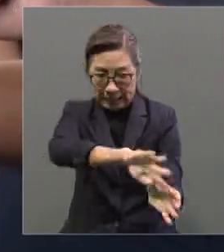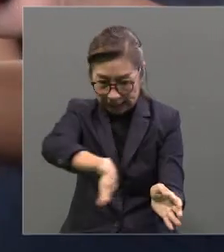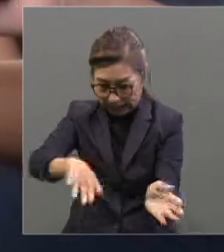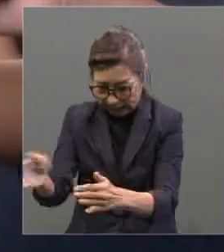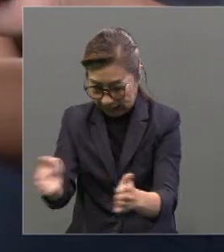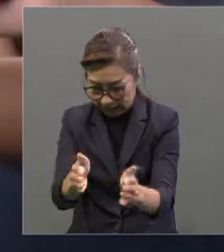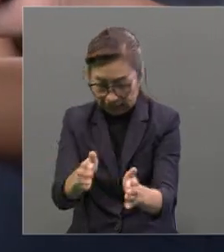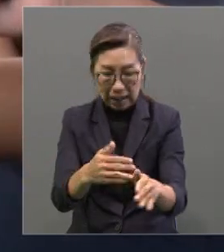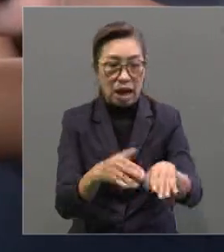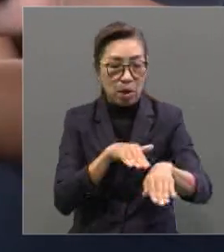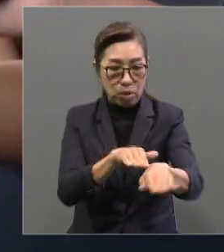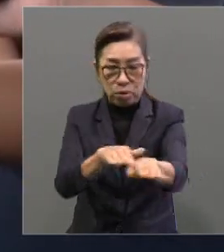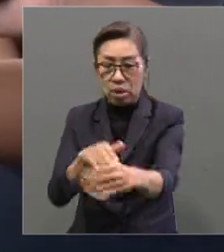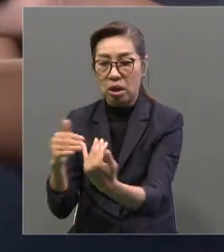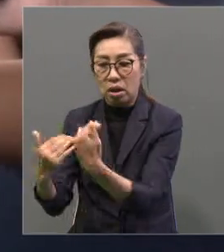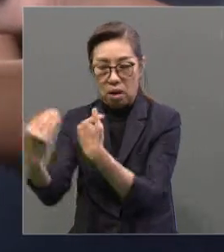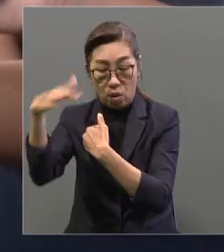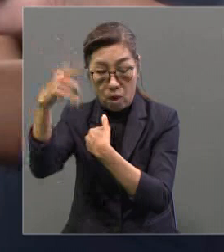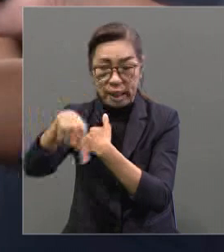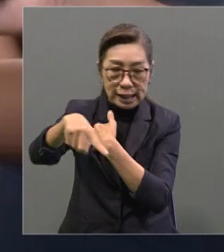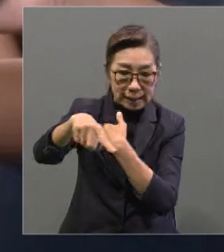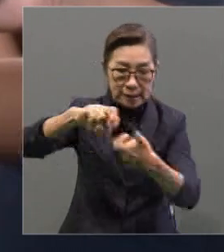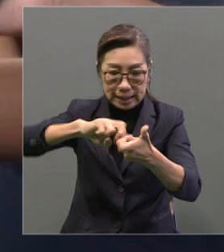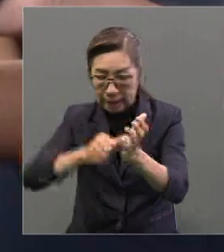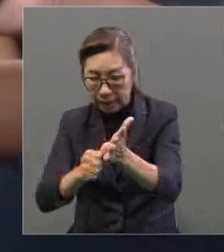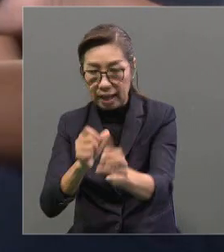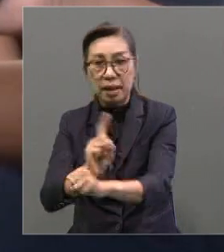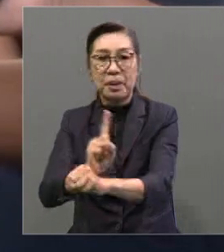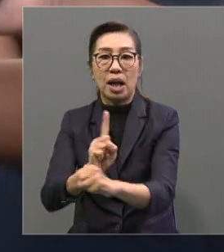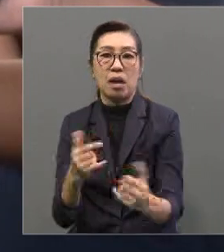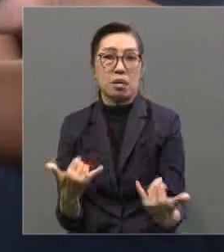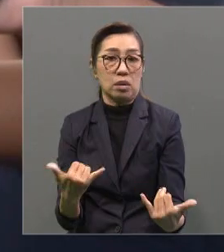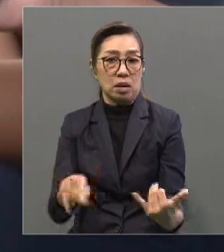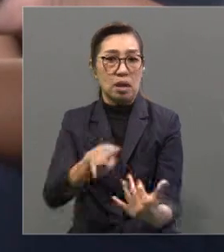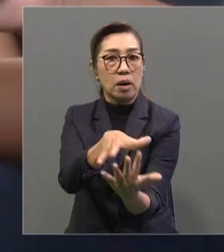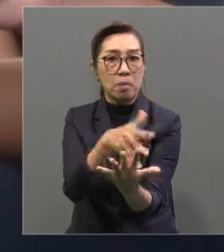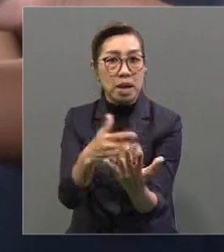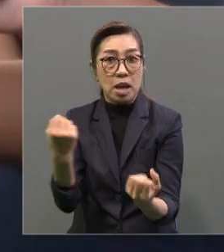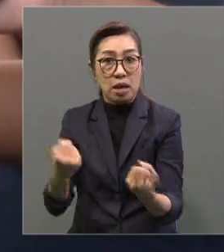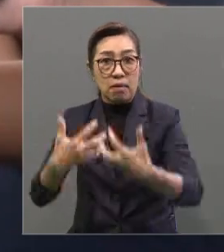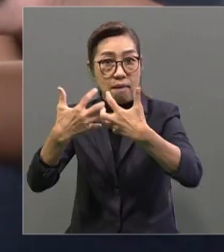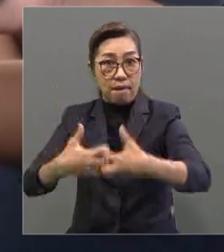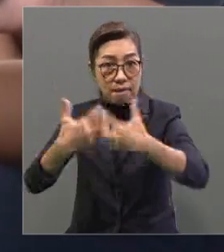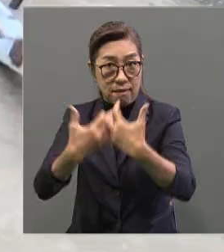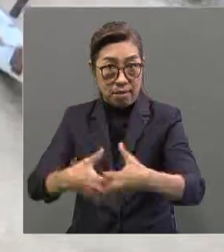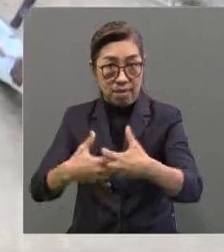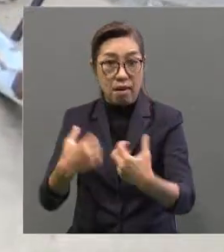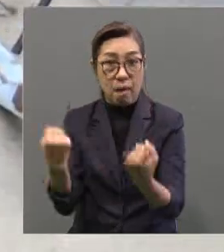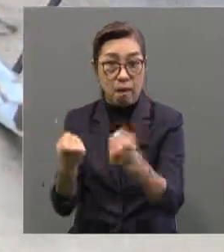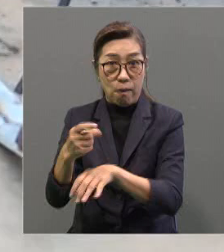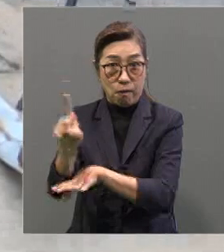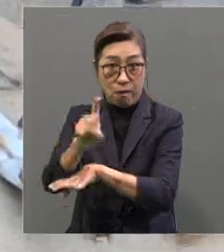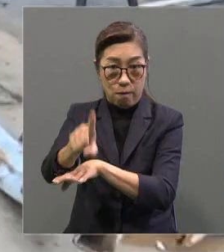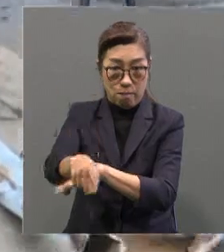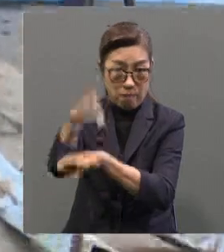ำเนินการต่อจากนี้ว่าจะมีการซ่อมแซมแก้ไขกันอย่างไรขณะนี้มีการเตรียมเครื่องจักรที่เป็นรถเครนอย่างที่บอกไปว่า